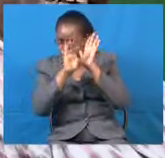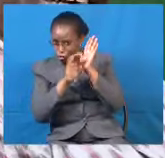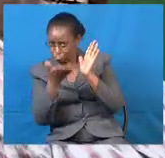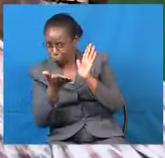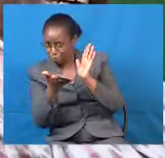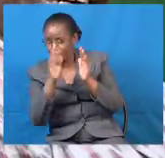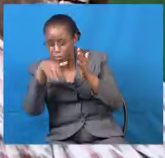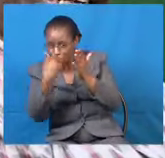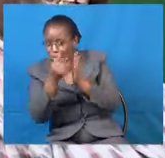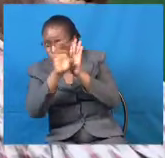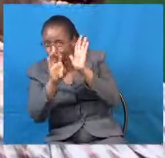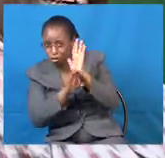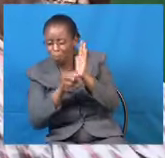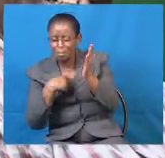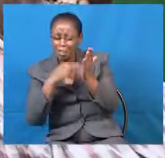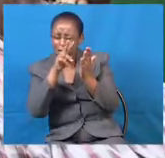sababu